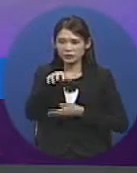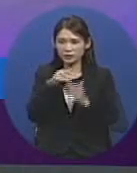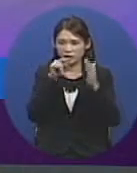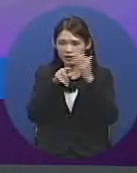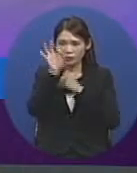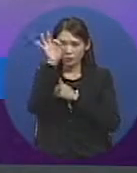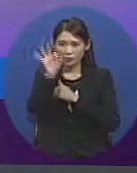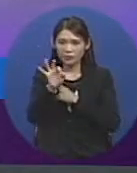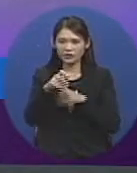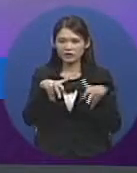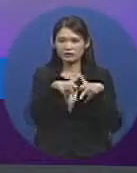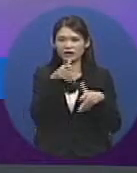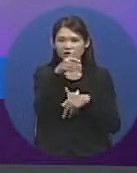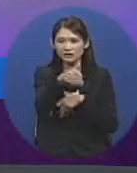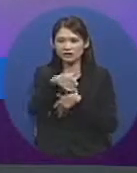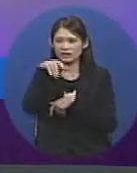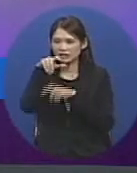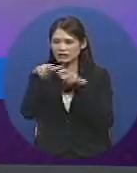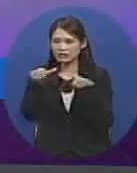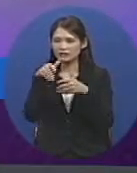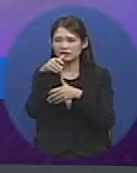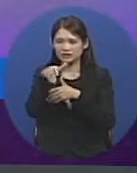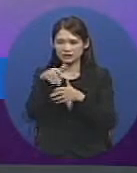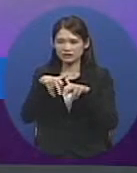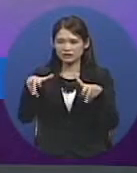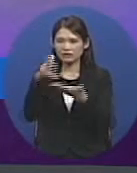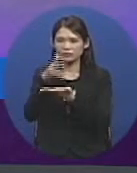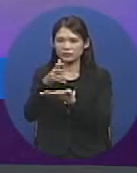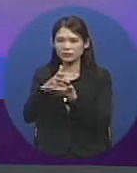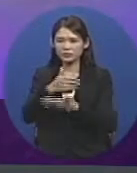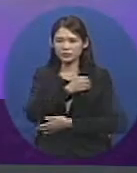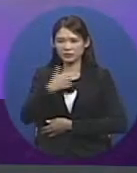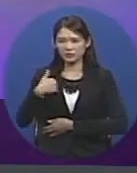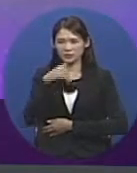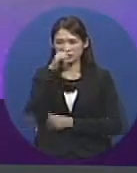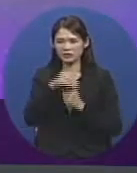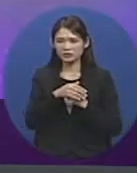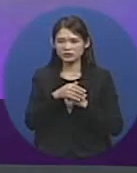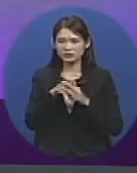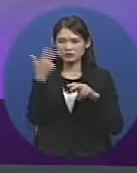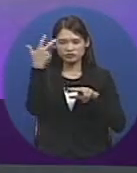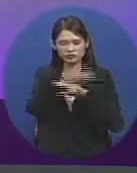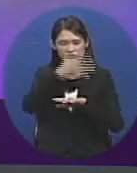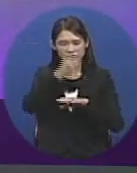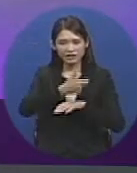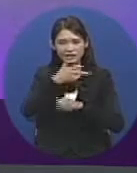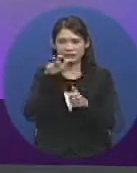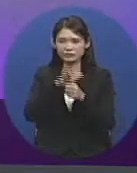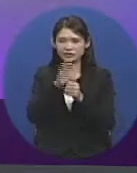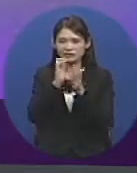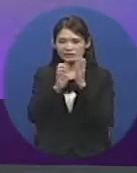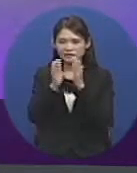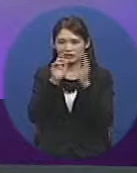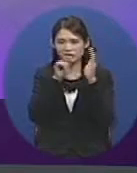주차구역에 일반 차량이 버젓이 주차를 하고 있거나 또 주말에 대형마트의 시장을 보러 가면